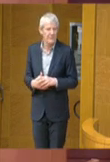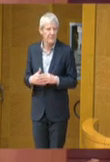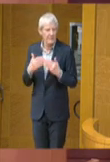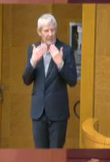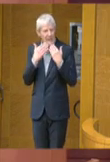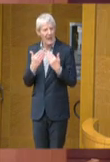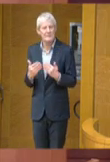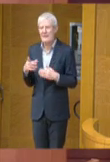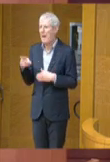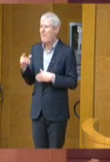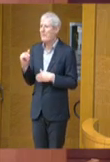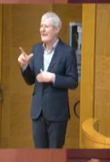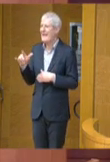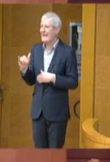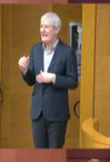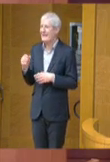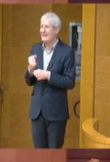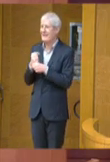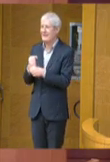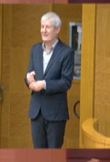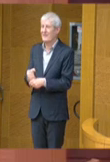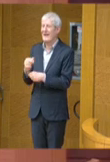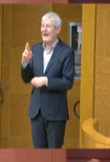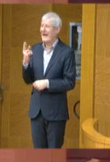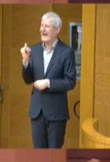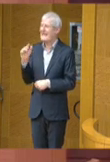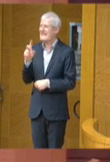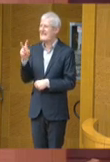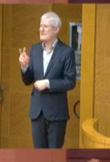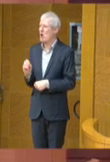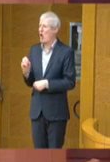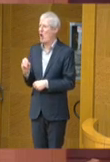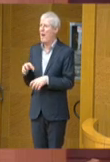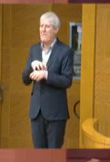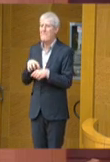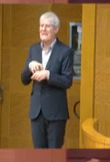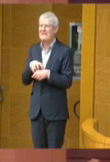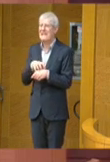Grazie Pili. Lascerei ora la parola a Francesco Rizzo del Ministero della Difesa.